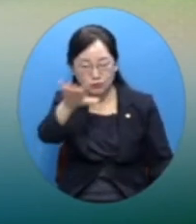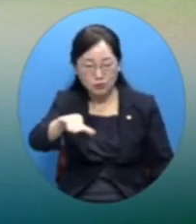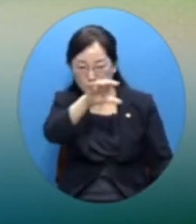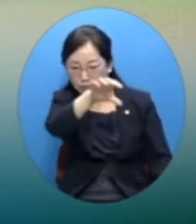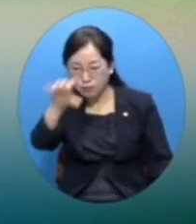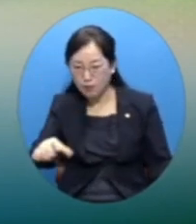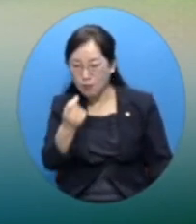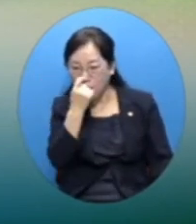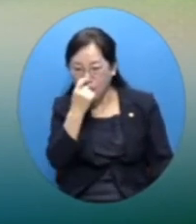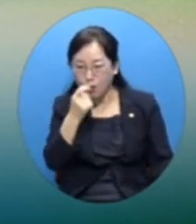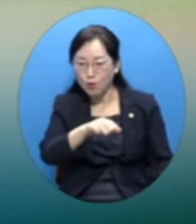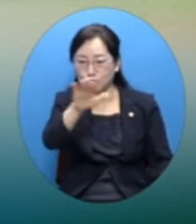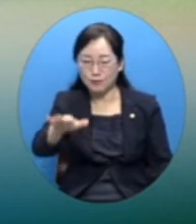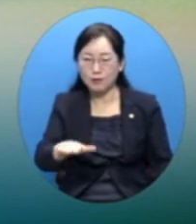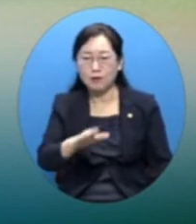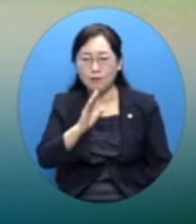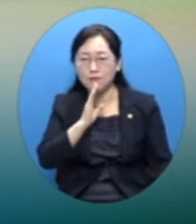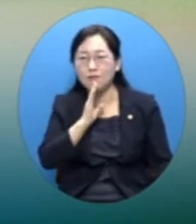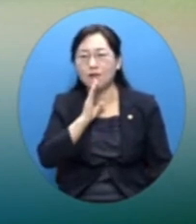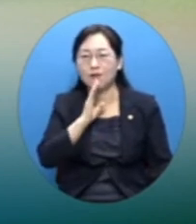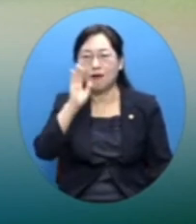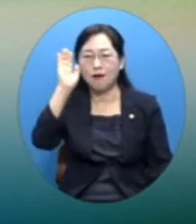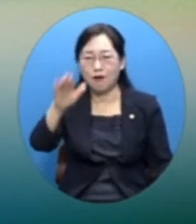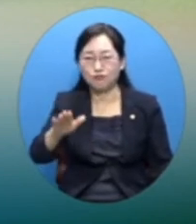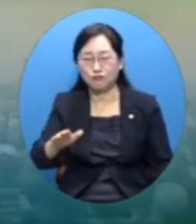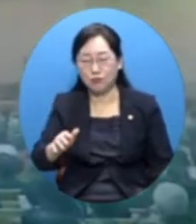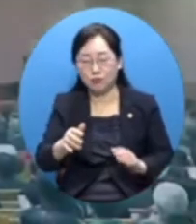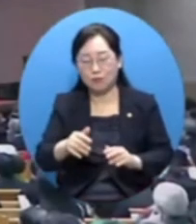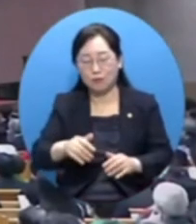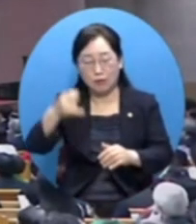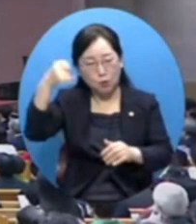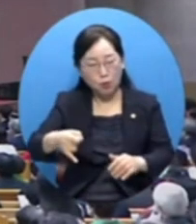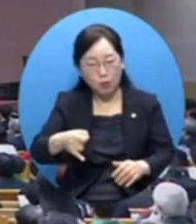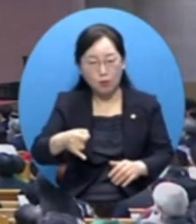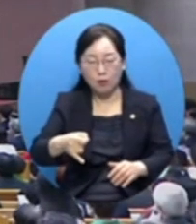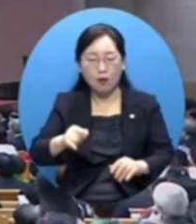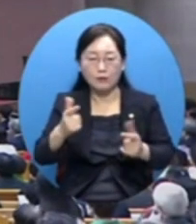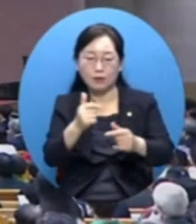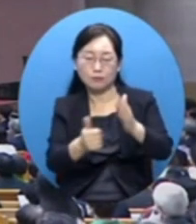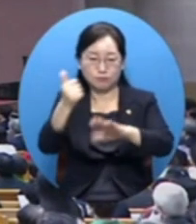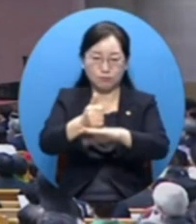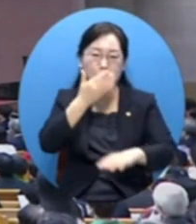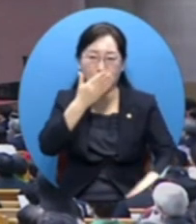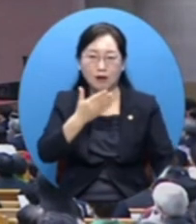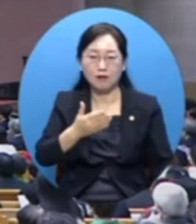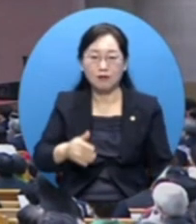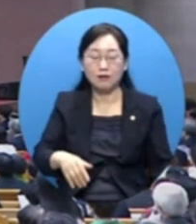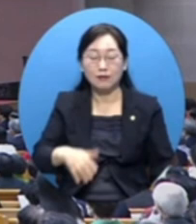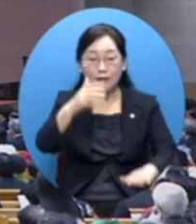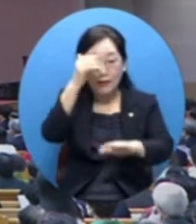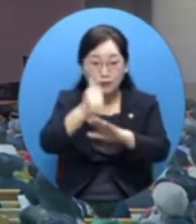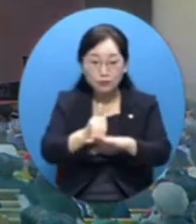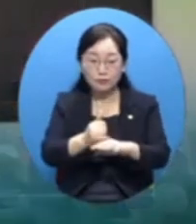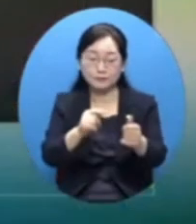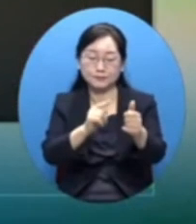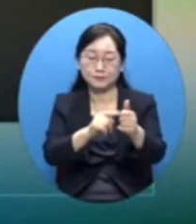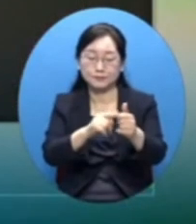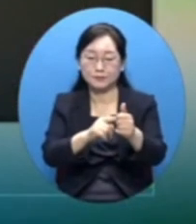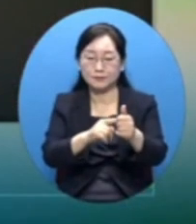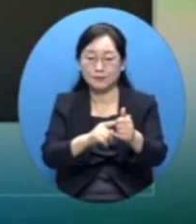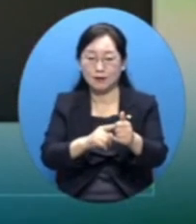것입니다 그의 공로로 1966년 김용의 장로님은 아시아 노벨상으로는 불리우는 막사의